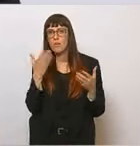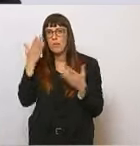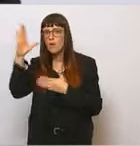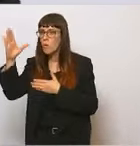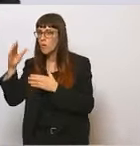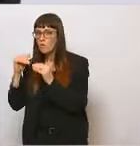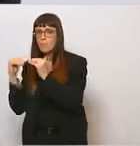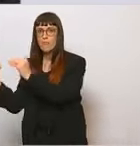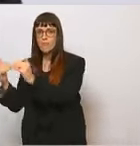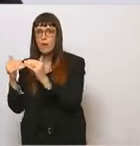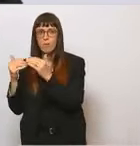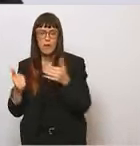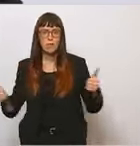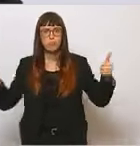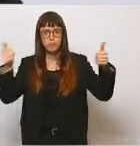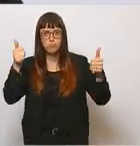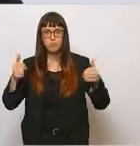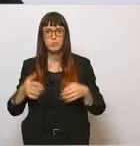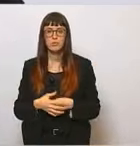fabricant de poubelles